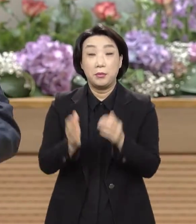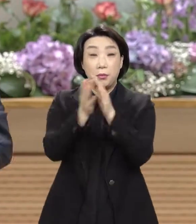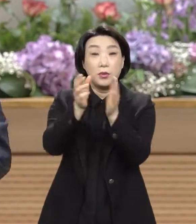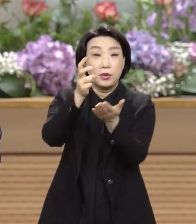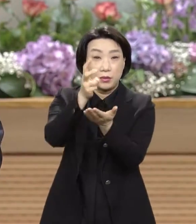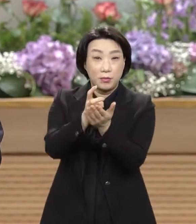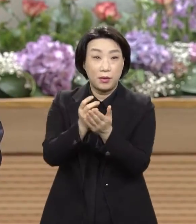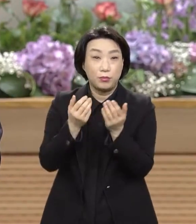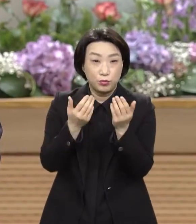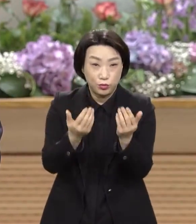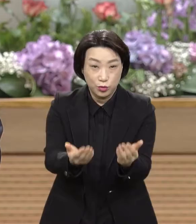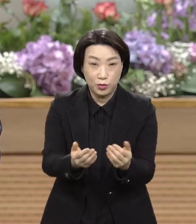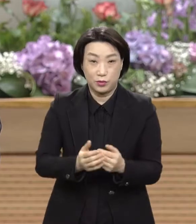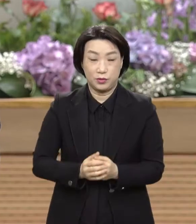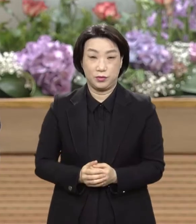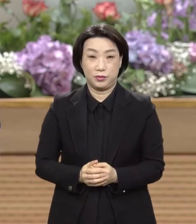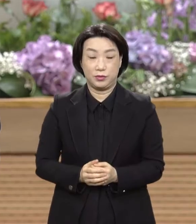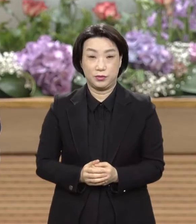율법을 보내서